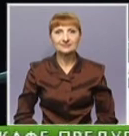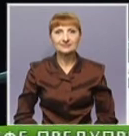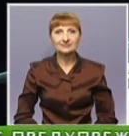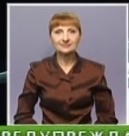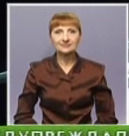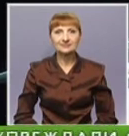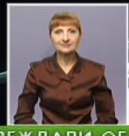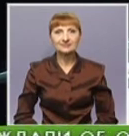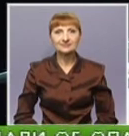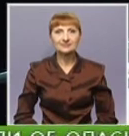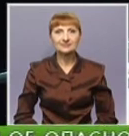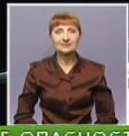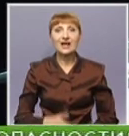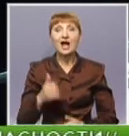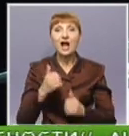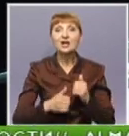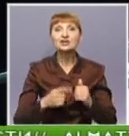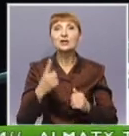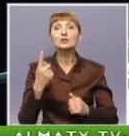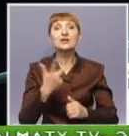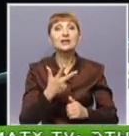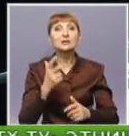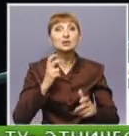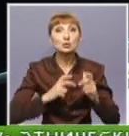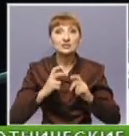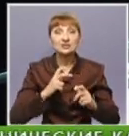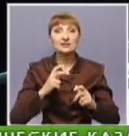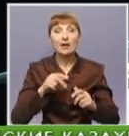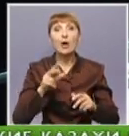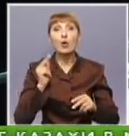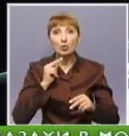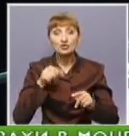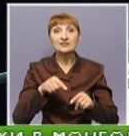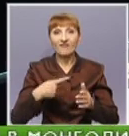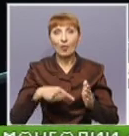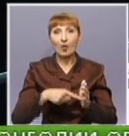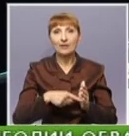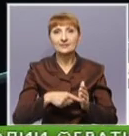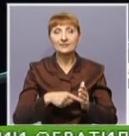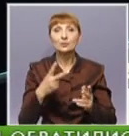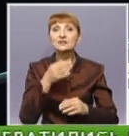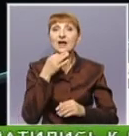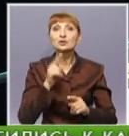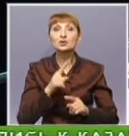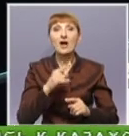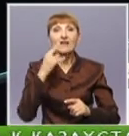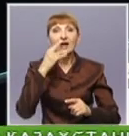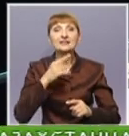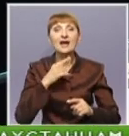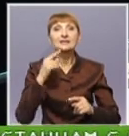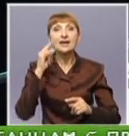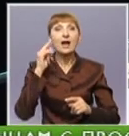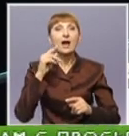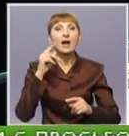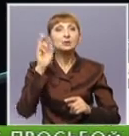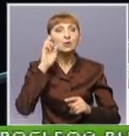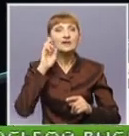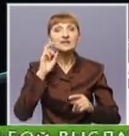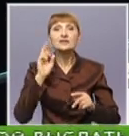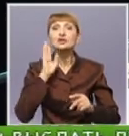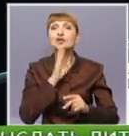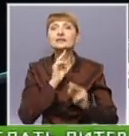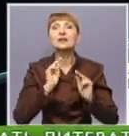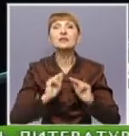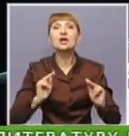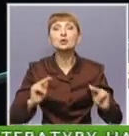поздравления. Каждый третий студент страны учится в нашем мегаполисе. Стоит отметить, что Казахский государственный женский